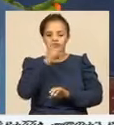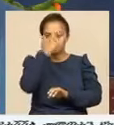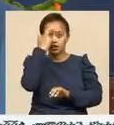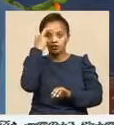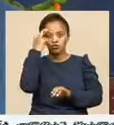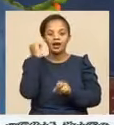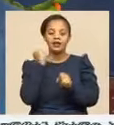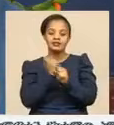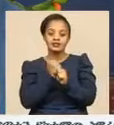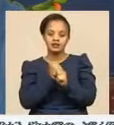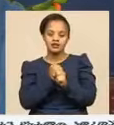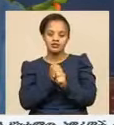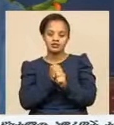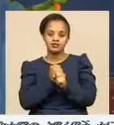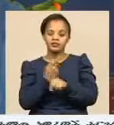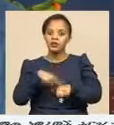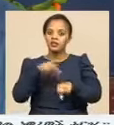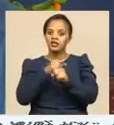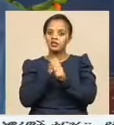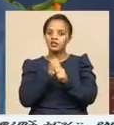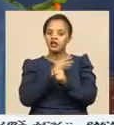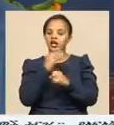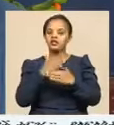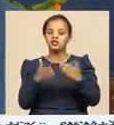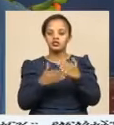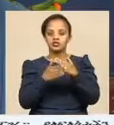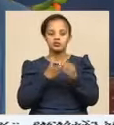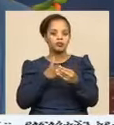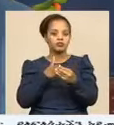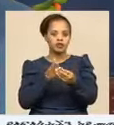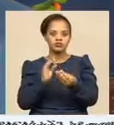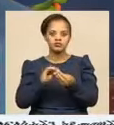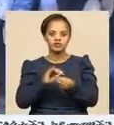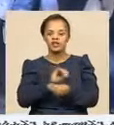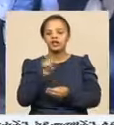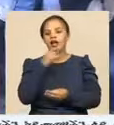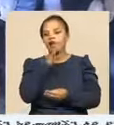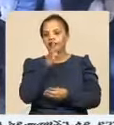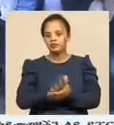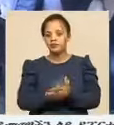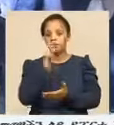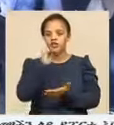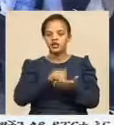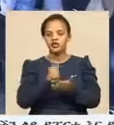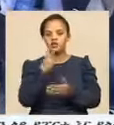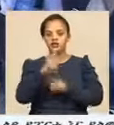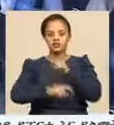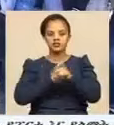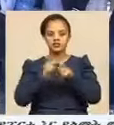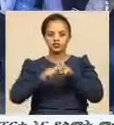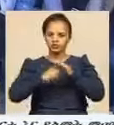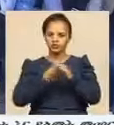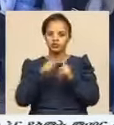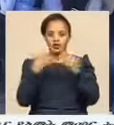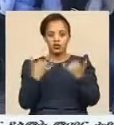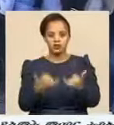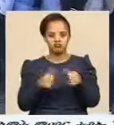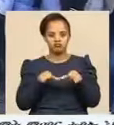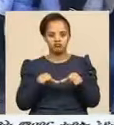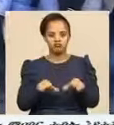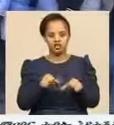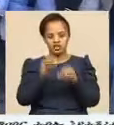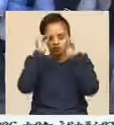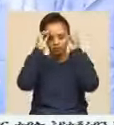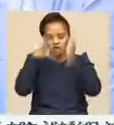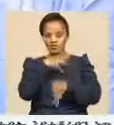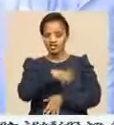ምክንያት አሰራርም የፓርቲ አሰራርና አደረጃጀት መመሪያውም ጭምር እንደዛ አይልም። ከ2012 ዓ.ም ጀምሮ እስካሁን የዘለቀው